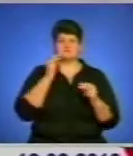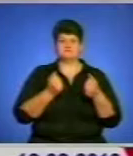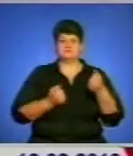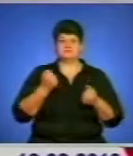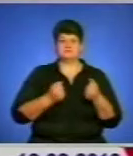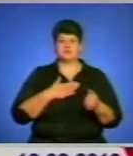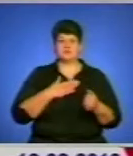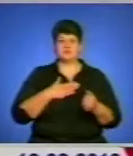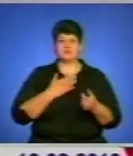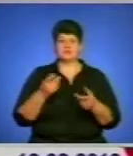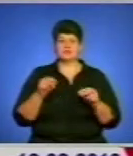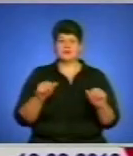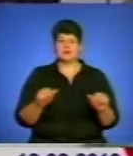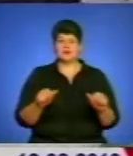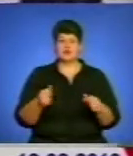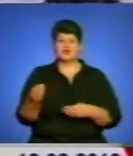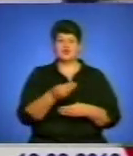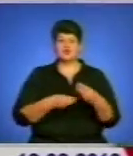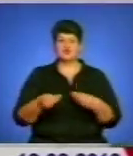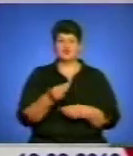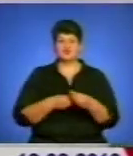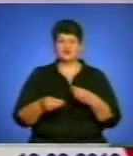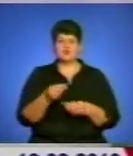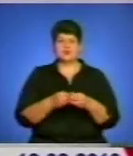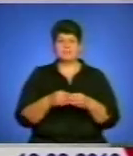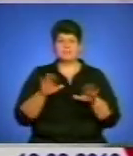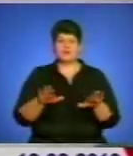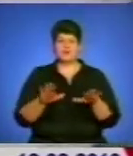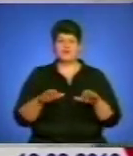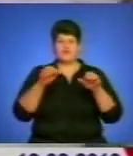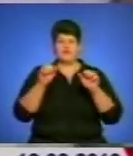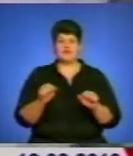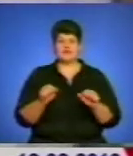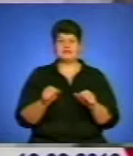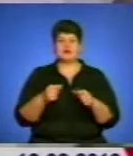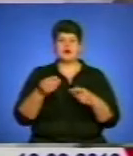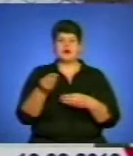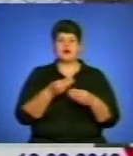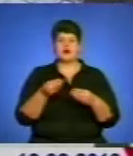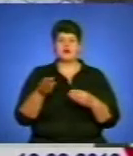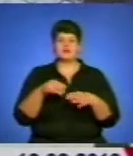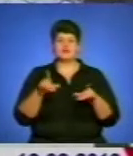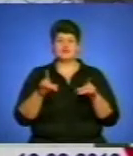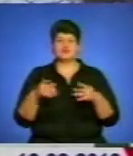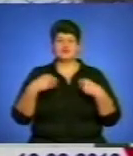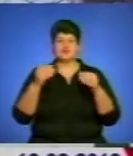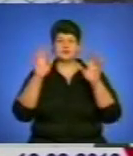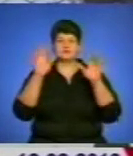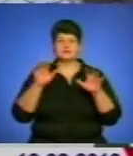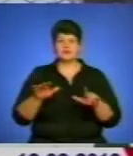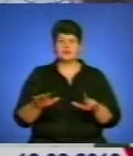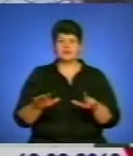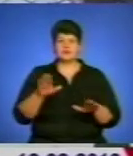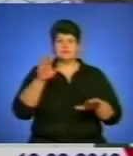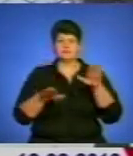земляків. Штучне покриття під вагою вбивається, а трасу у Кременці вручну покривають снігом. Також від перепадів